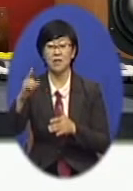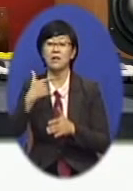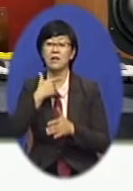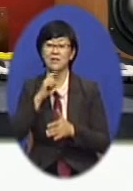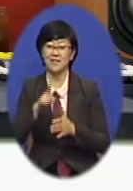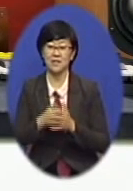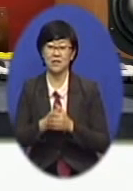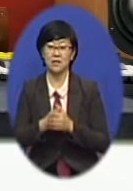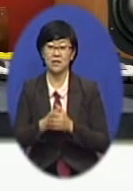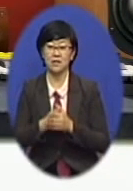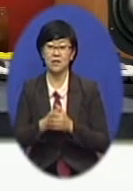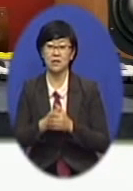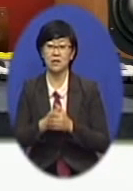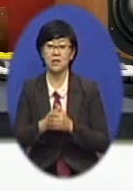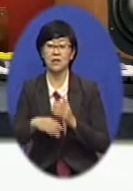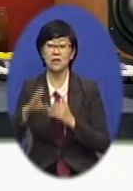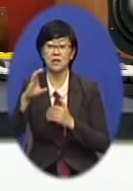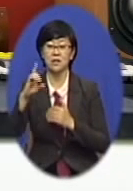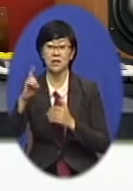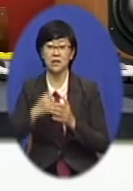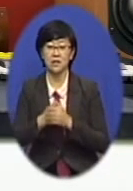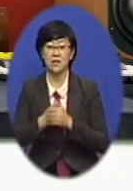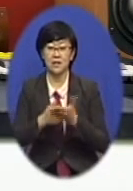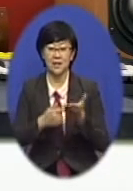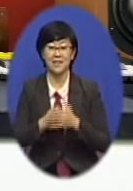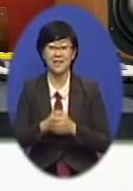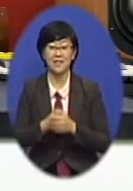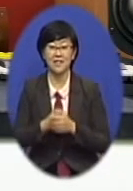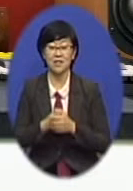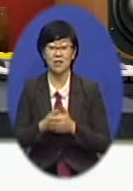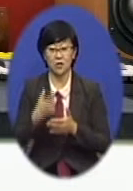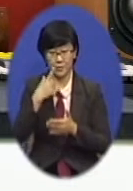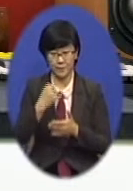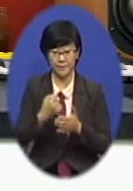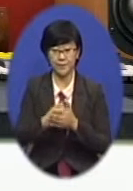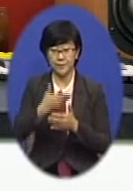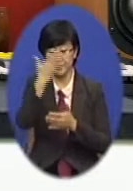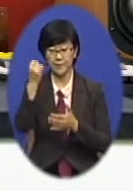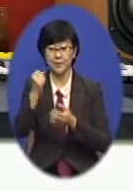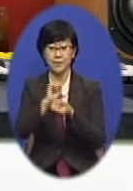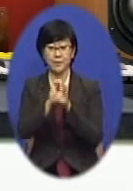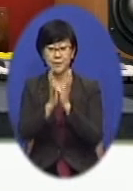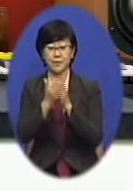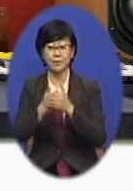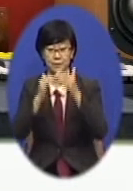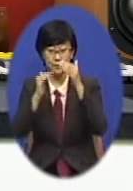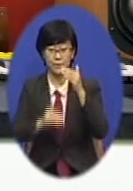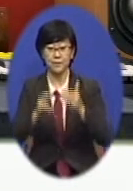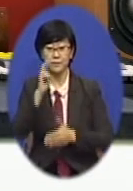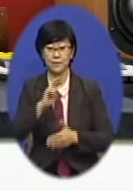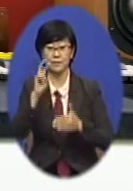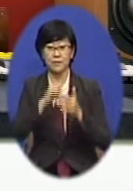네. 할미꽃 사연. 우리 차경희 어머니 예. 그런데 이 할미꽃 사연 노래가